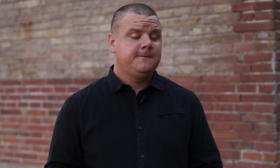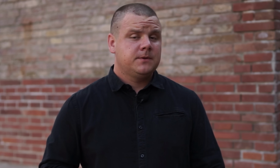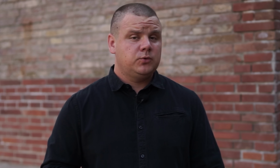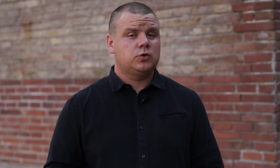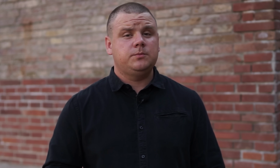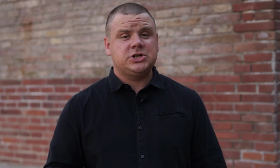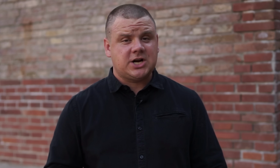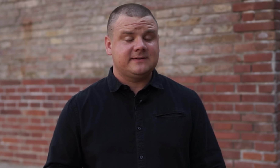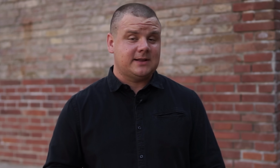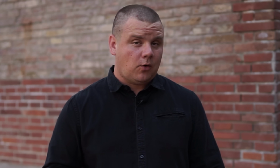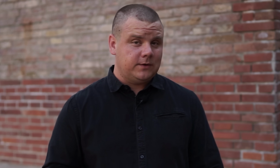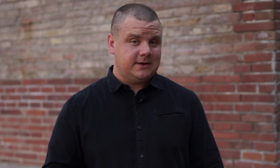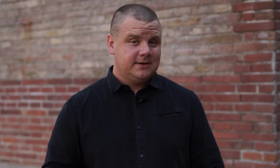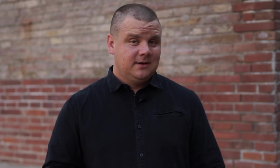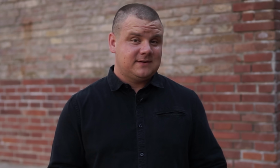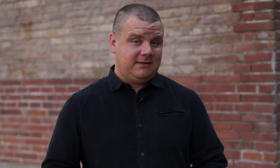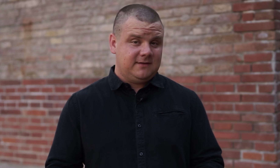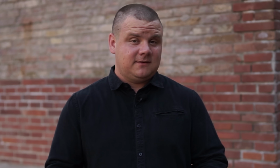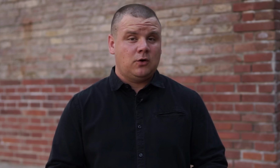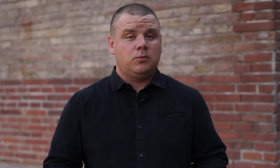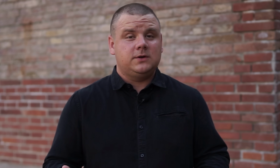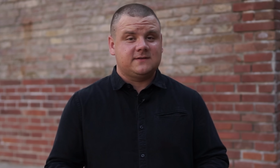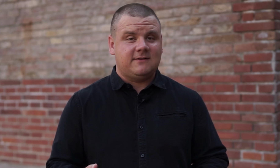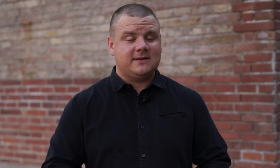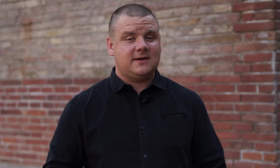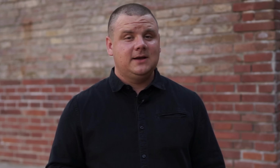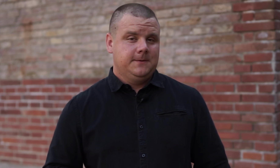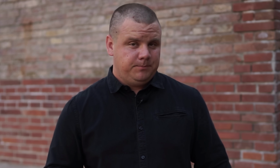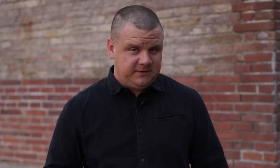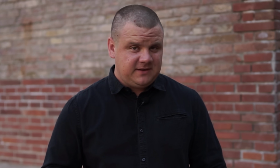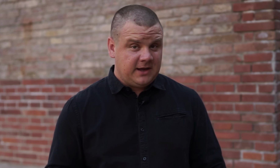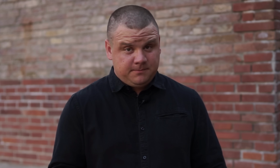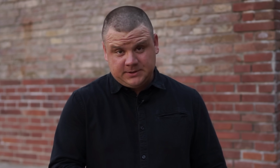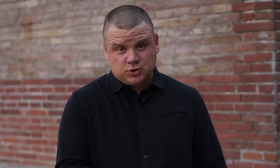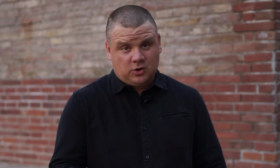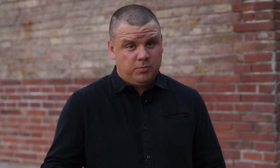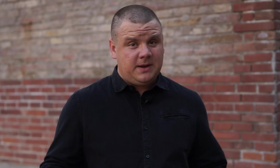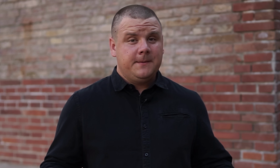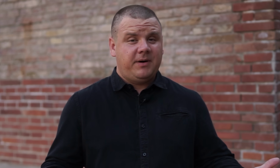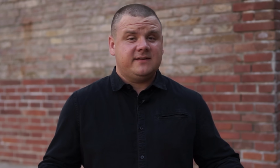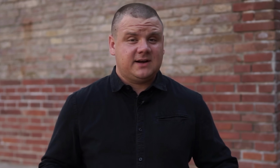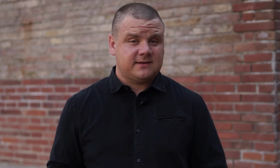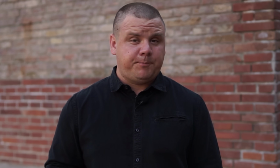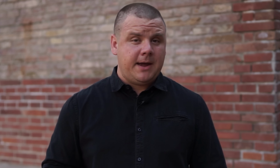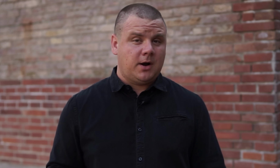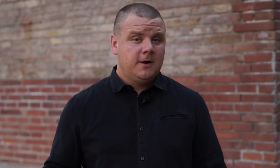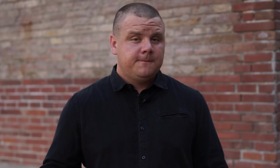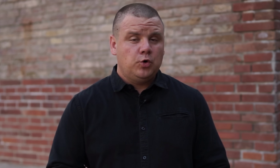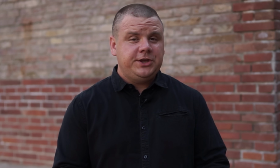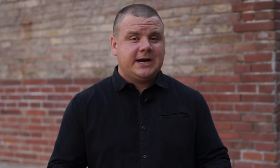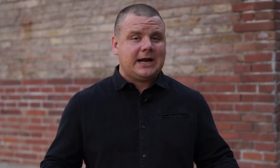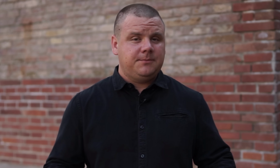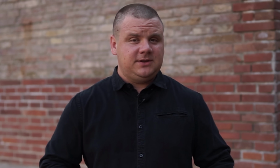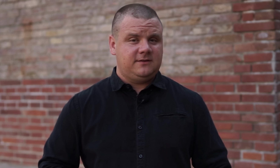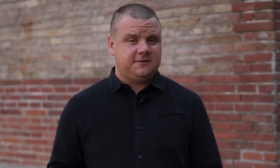Путина будут уменьшаться доходы. Соответственно, он будет оставаться без денег. Потому что кроме полезных ископаемых,